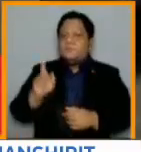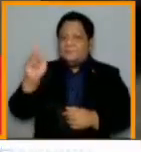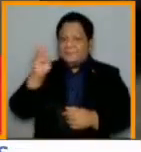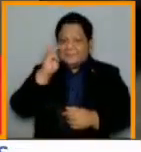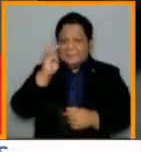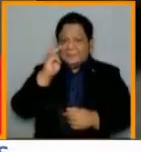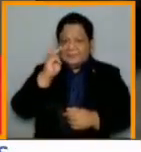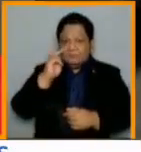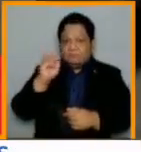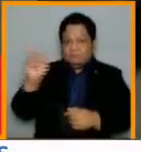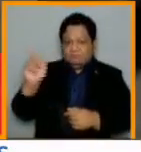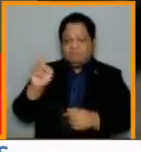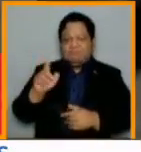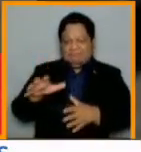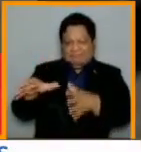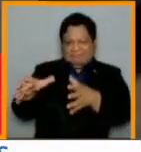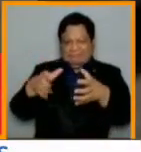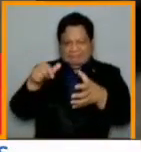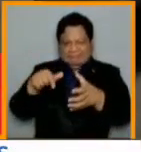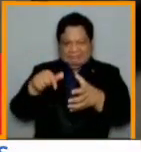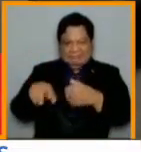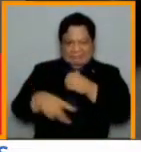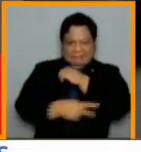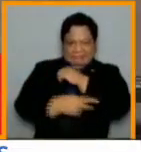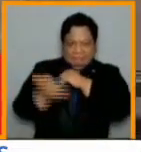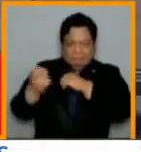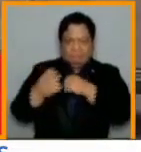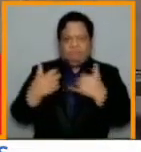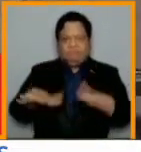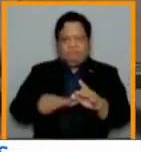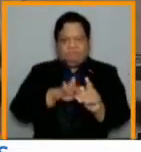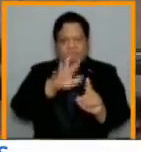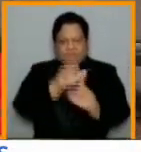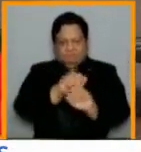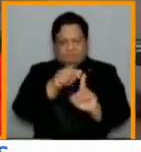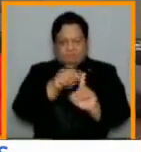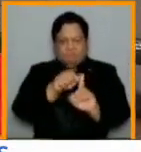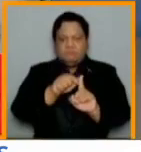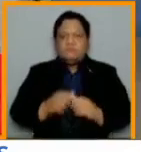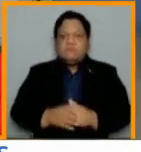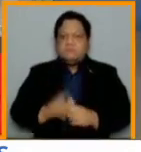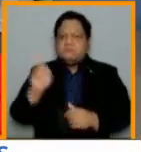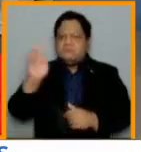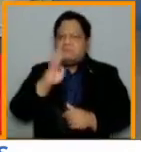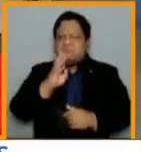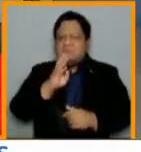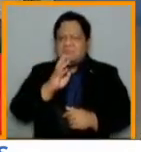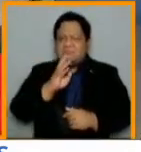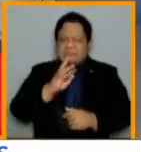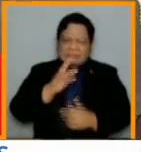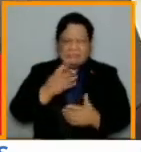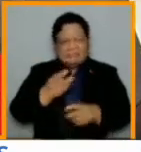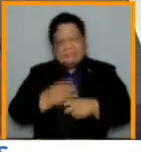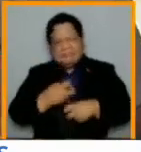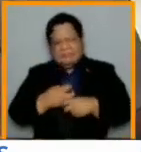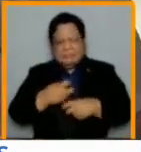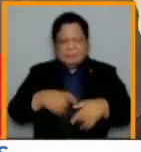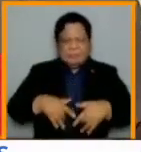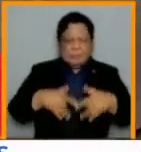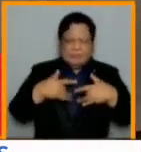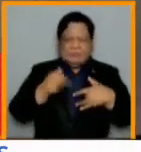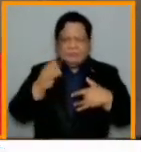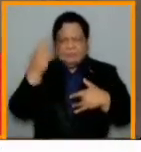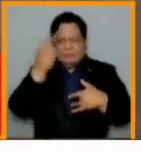City. Natukso lang sir, natukso lang po ako. Tape lang sir, natukso lang po. Hirap ng buhay kasi sir. Ayon kay Dulce, dati siyang tagawalis